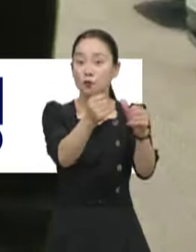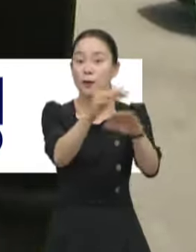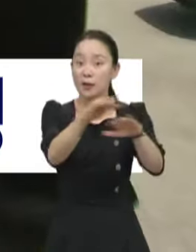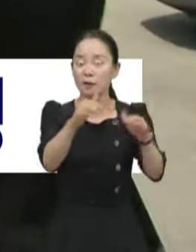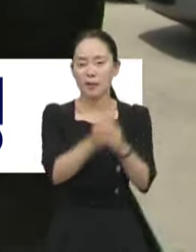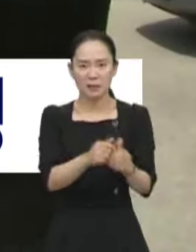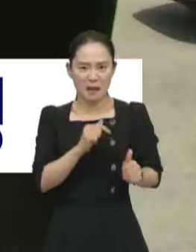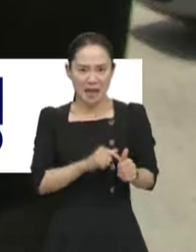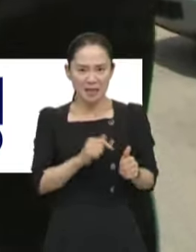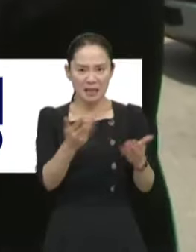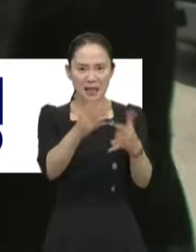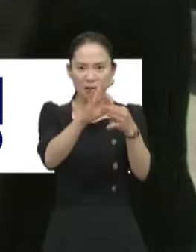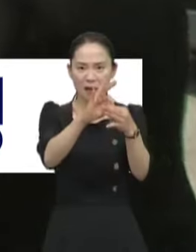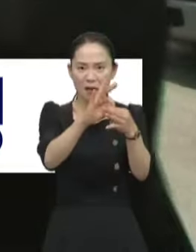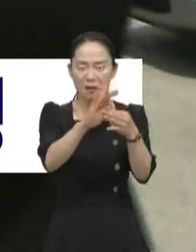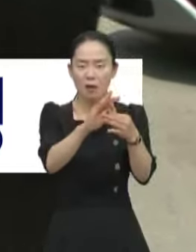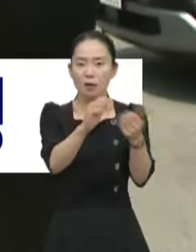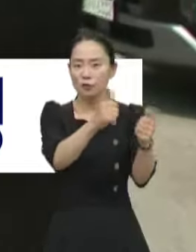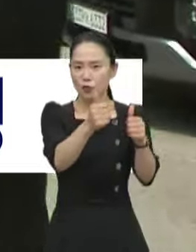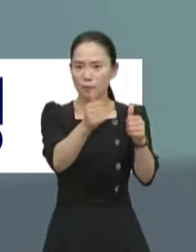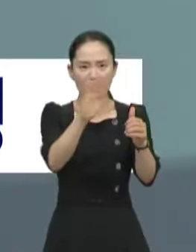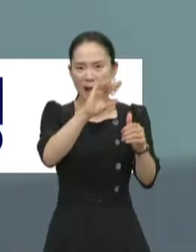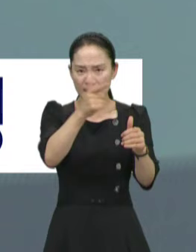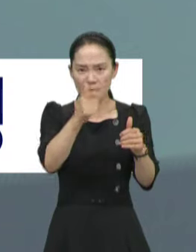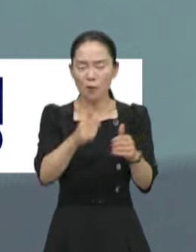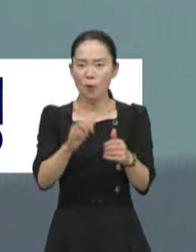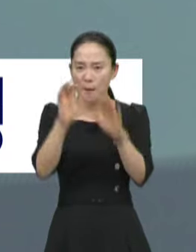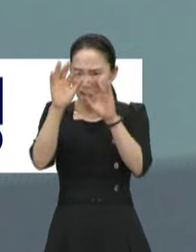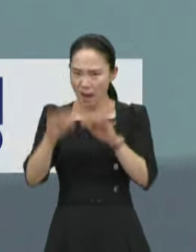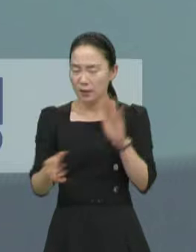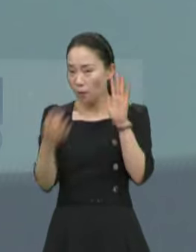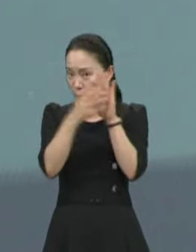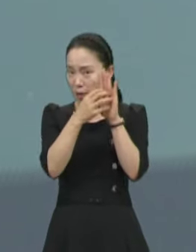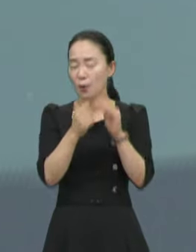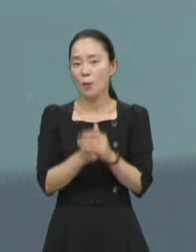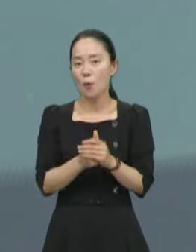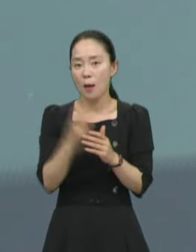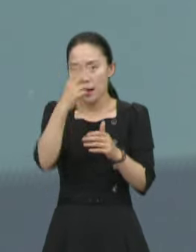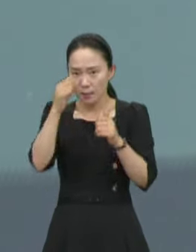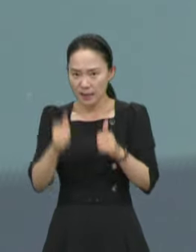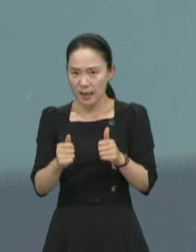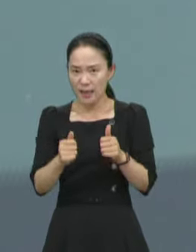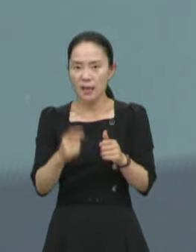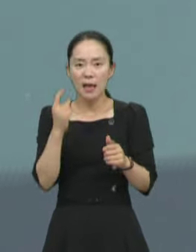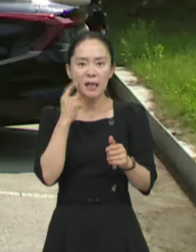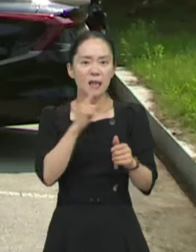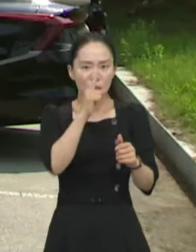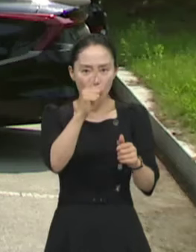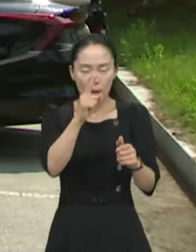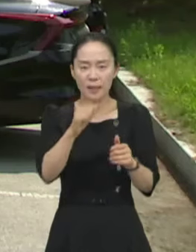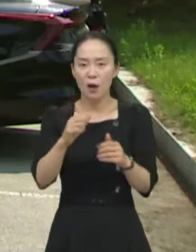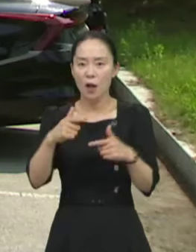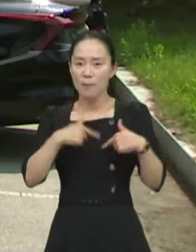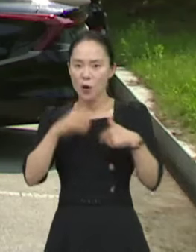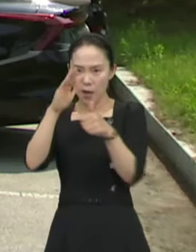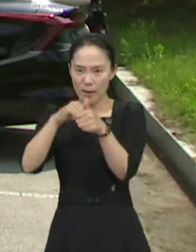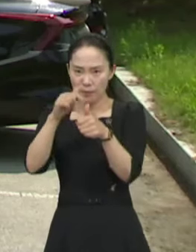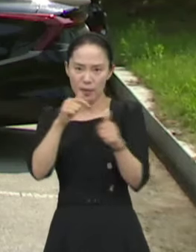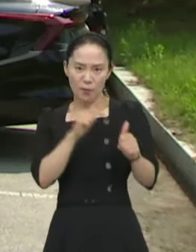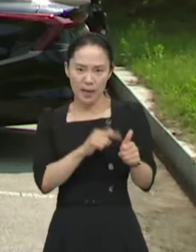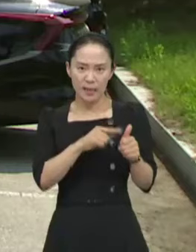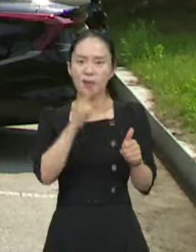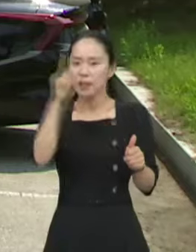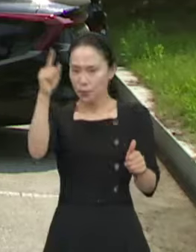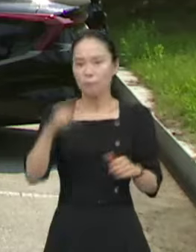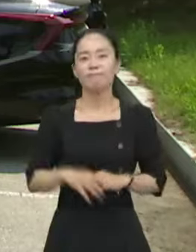순직 처리를 문제 삼는 글을 블로그에 반복해서 올렸고 검찰은 무고죄와 사자 명예훼손죄를 적용해 A씨를